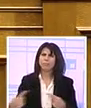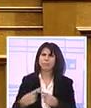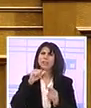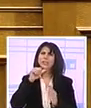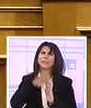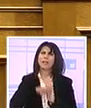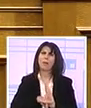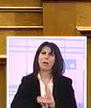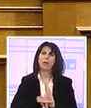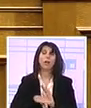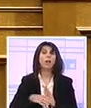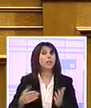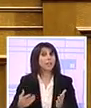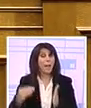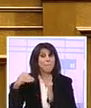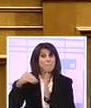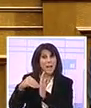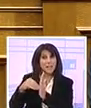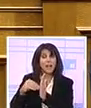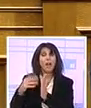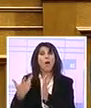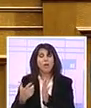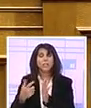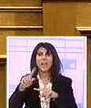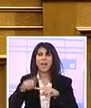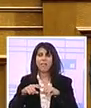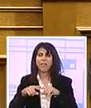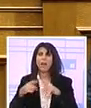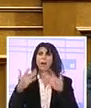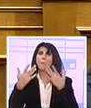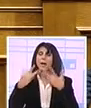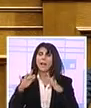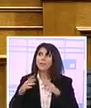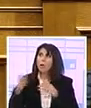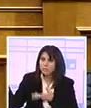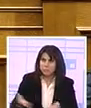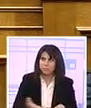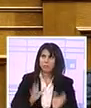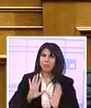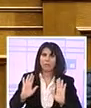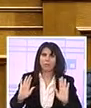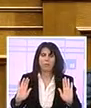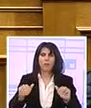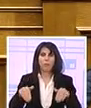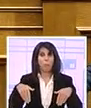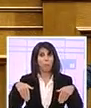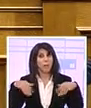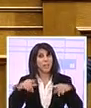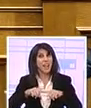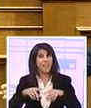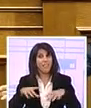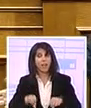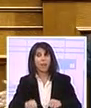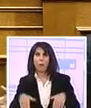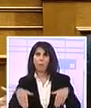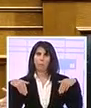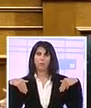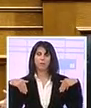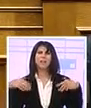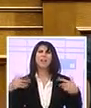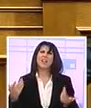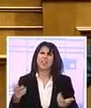και εμπεριέχει διατάξεις περί παρέτησης της χώρας μας από την ασυλία λόγω κυριαρχίας. Και προφανώς δεν θα μπορούσατε να την